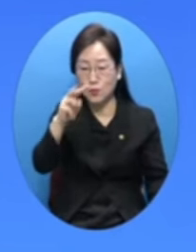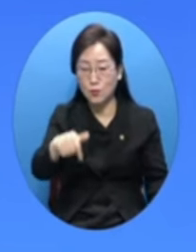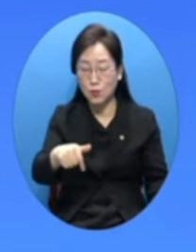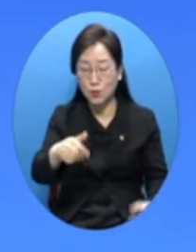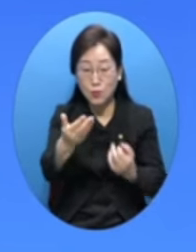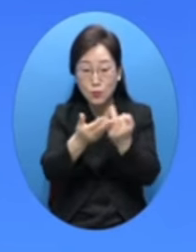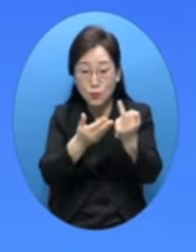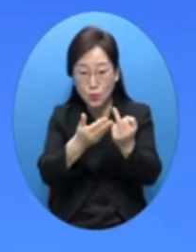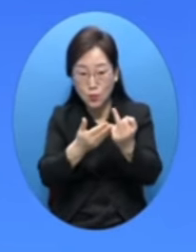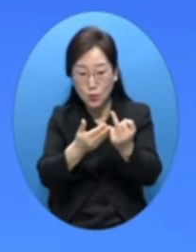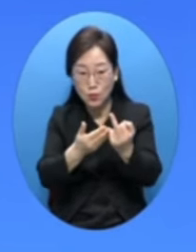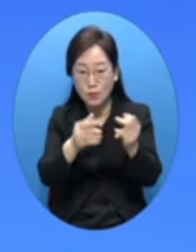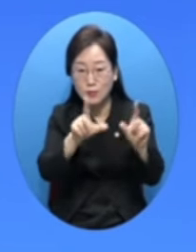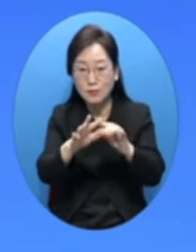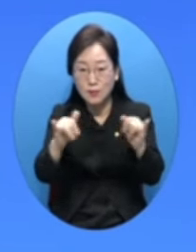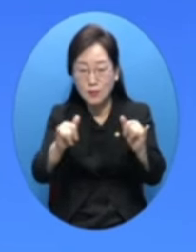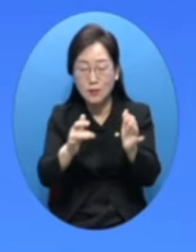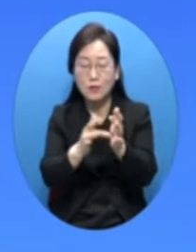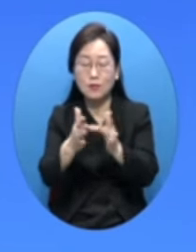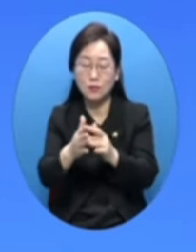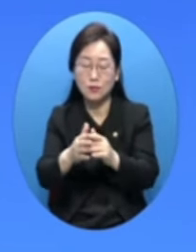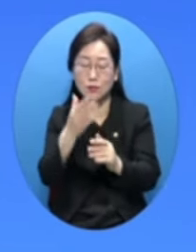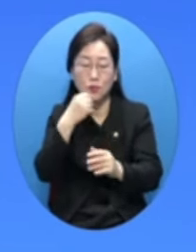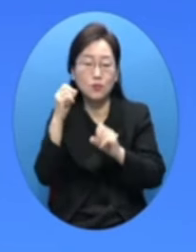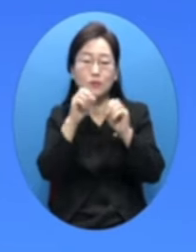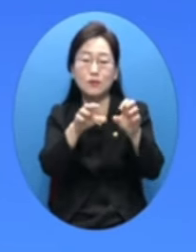예수님을 알게 했고 그것이